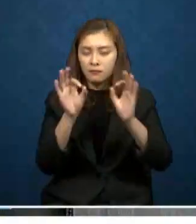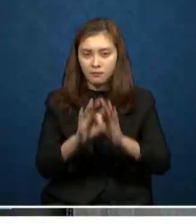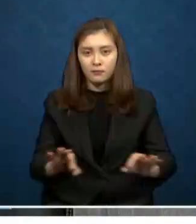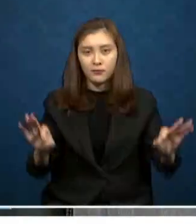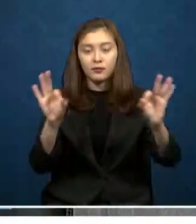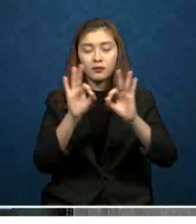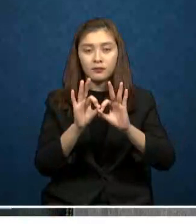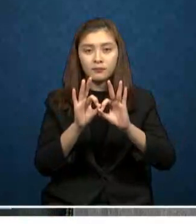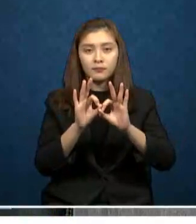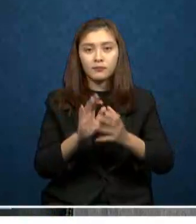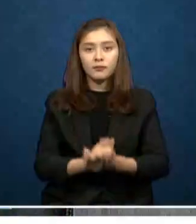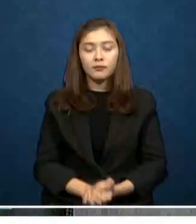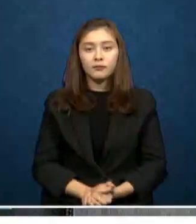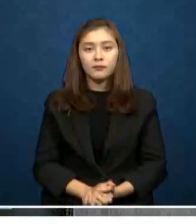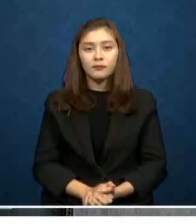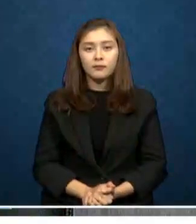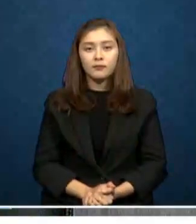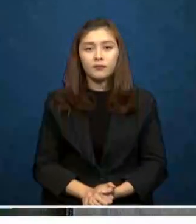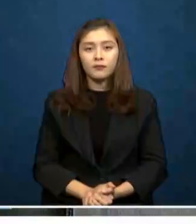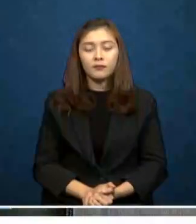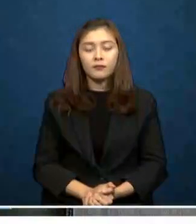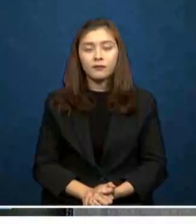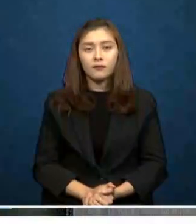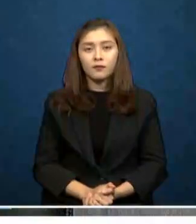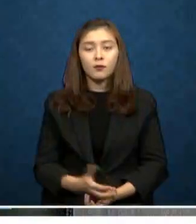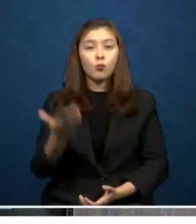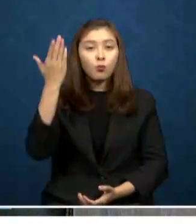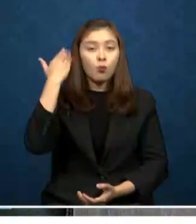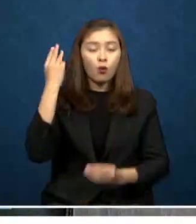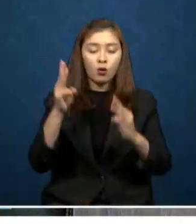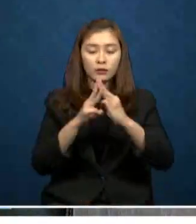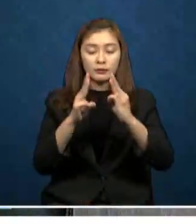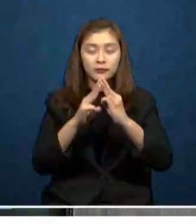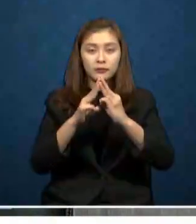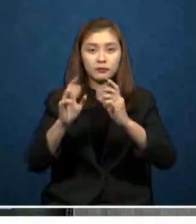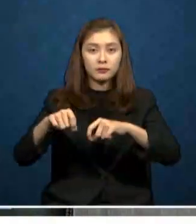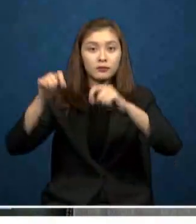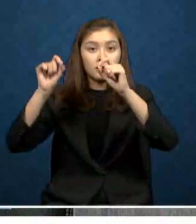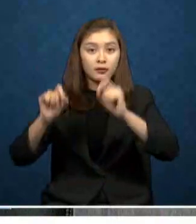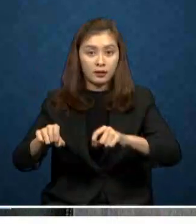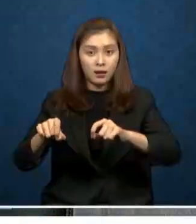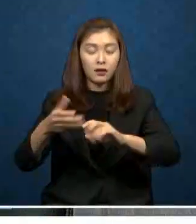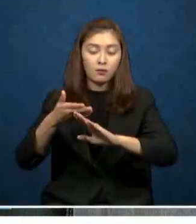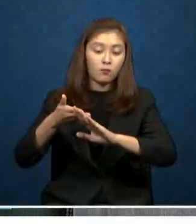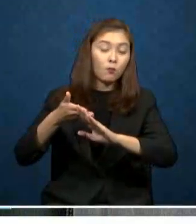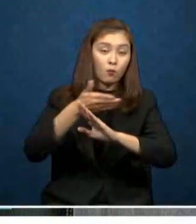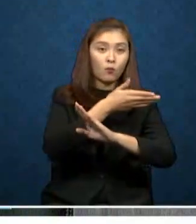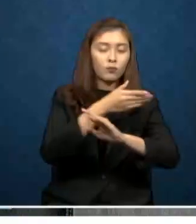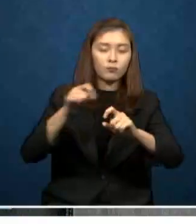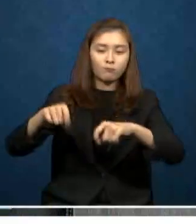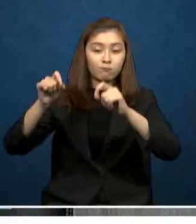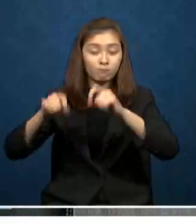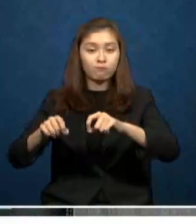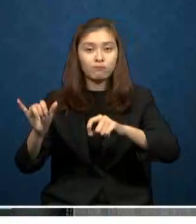ตามที่เราไปจดสัญญาคลุมเบิร์นไว้นั้นว่าเมื่อผู้ทร